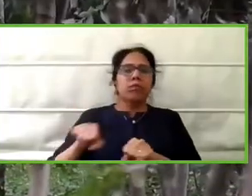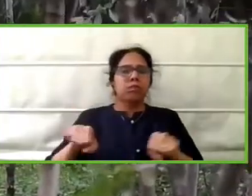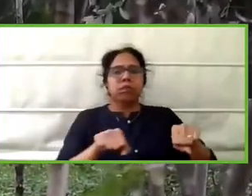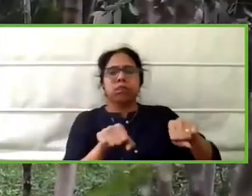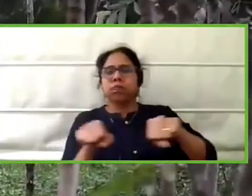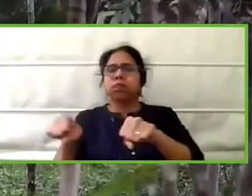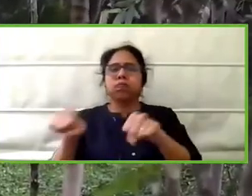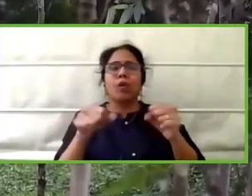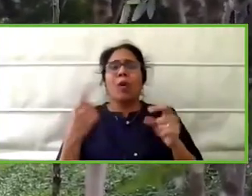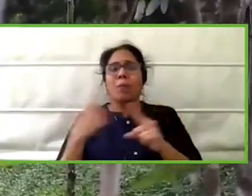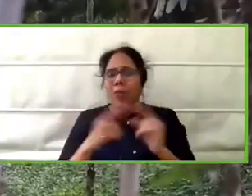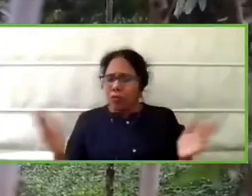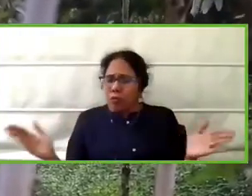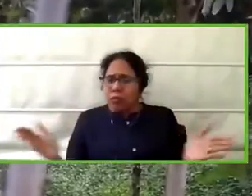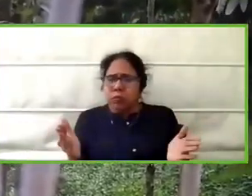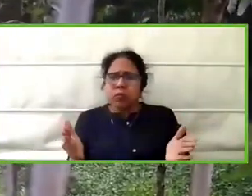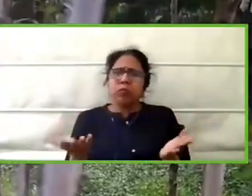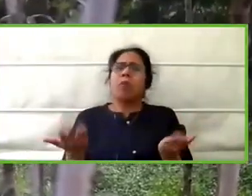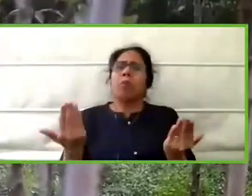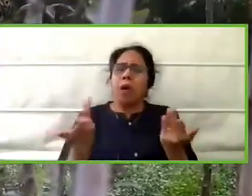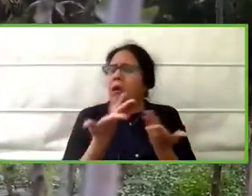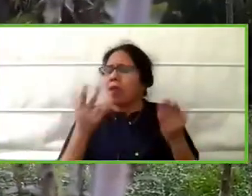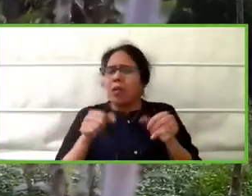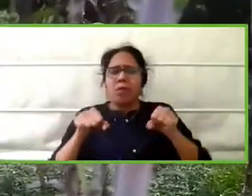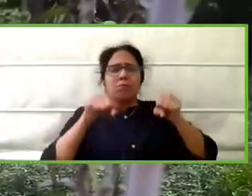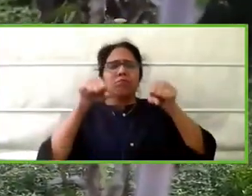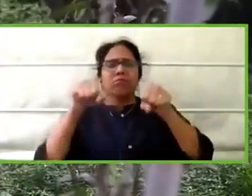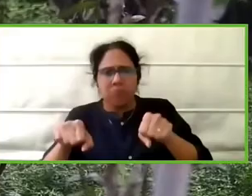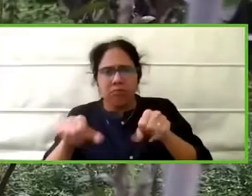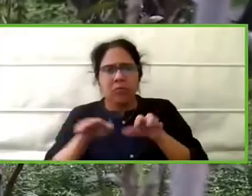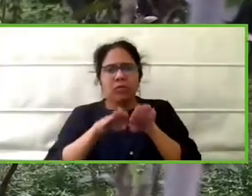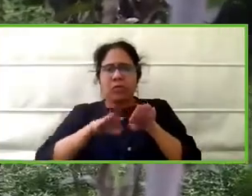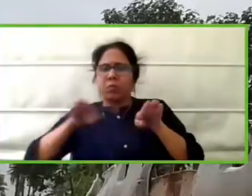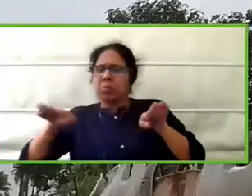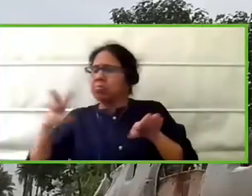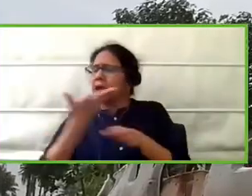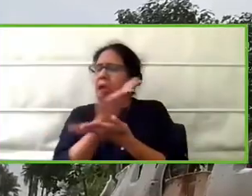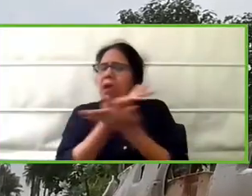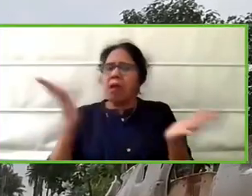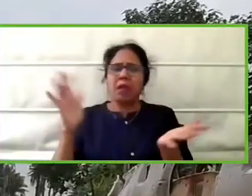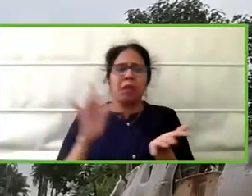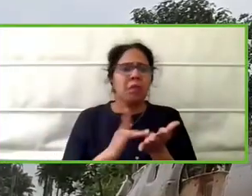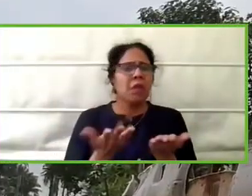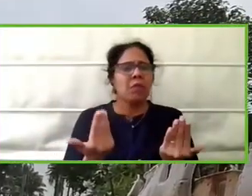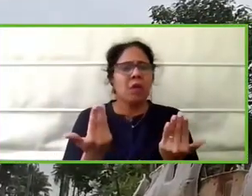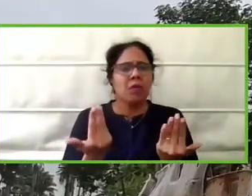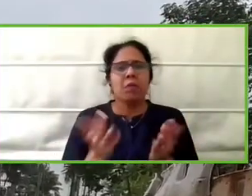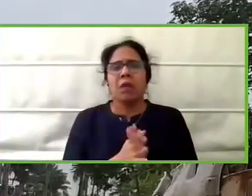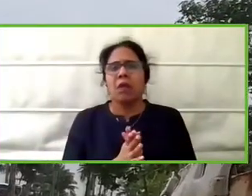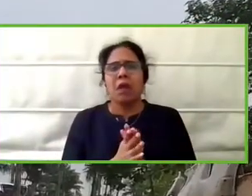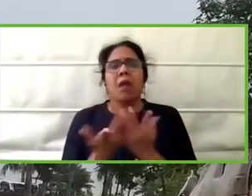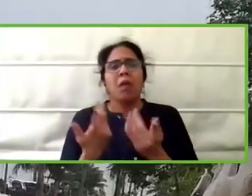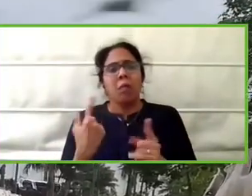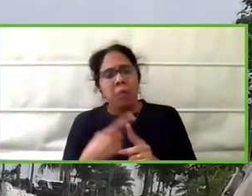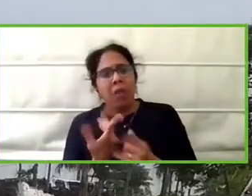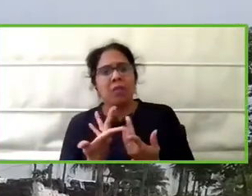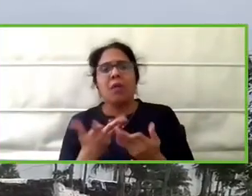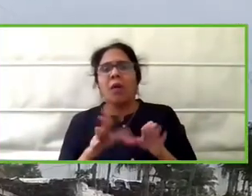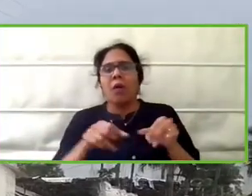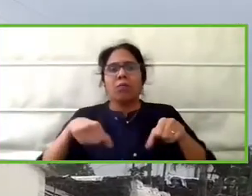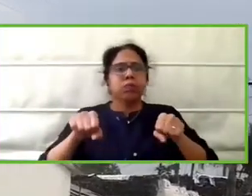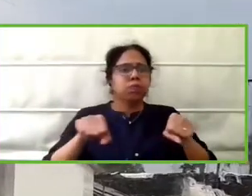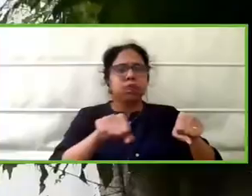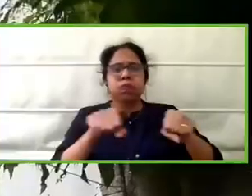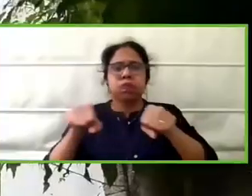में जा सकते हैं और कहीं भी पार्किंग कर सकते हैं और समय का बचत हो सकता है, क्योंकि अगर हम ओनली व्हीलचेयर यूज करते हैं तो